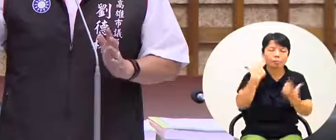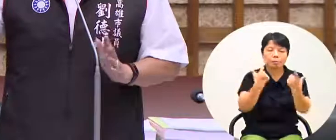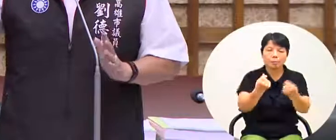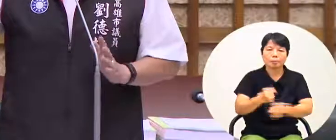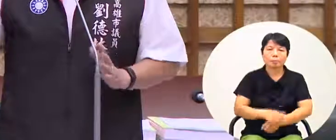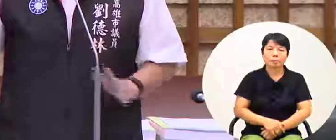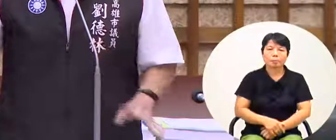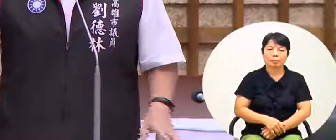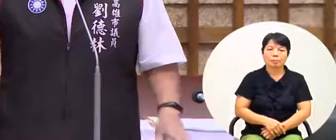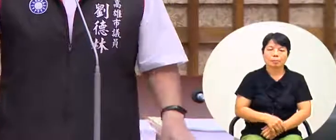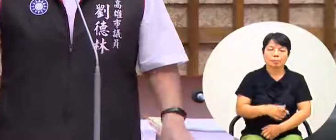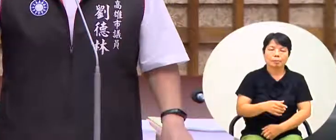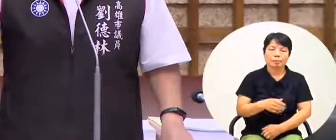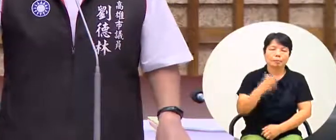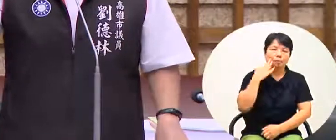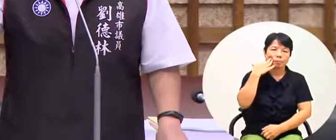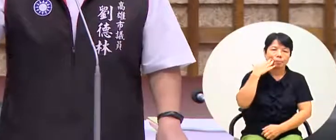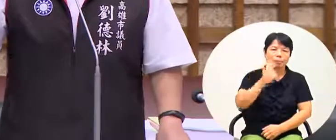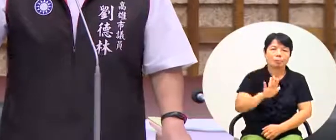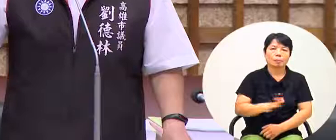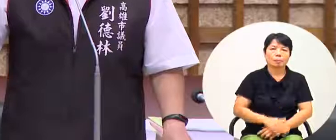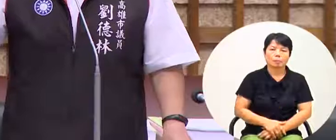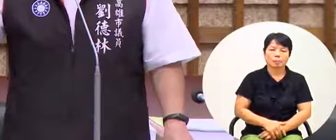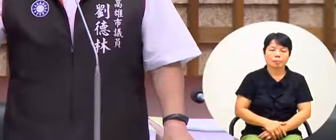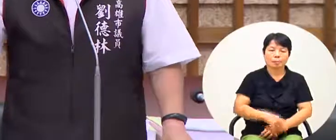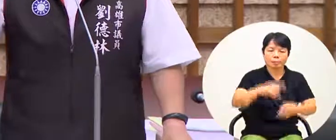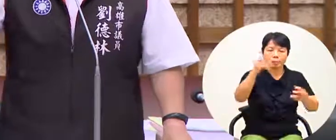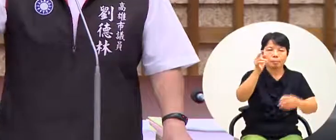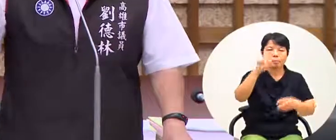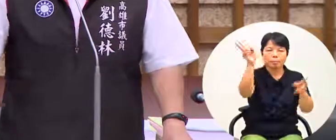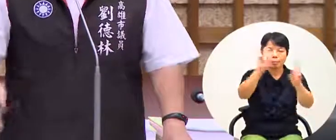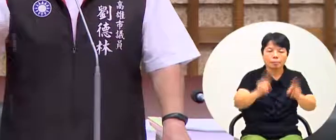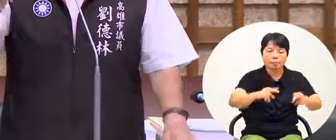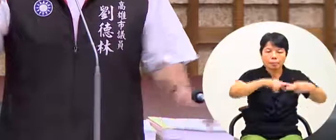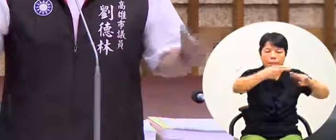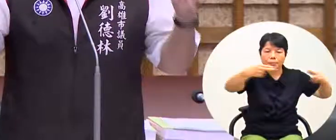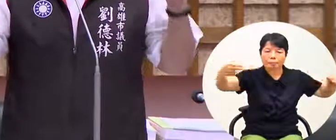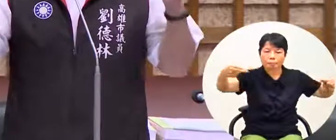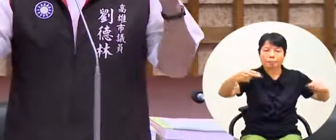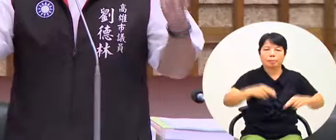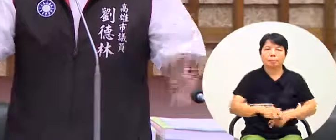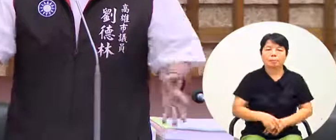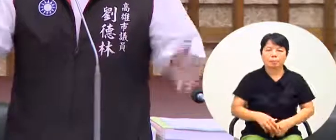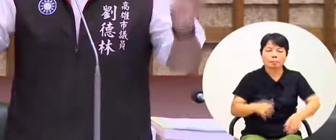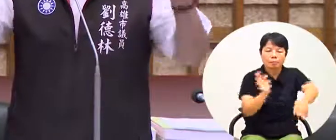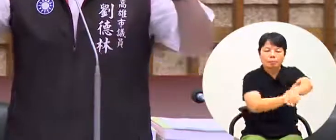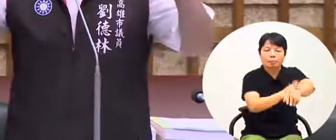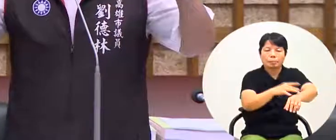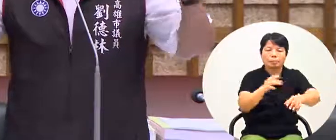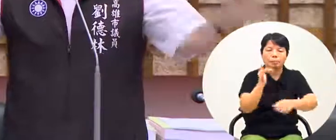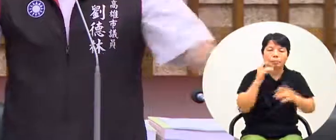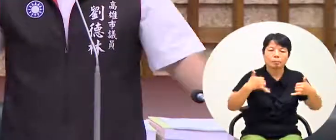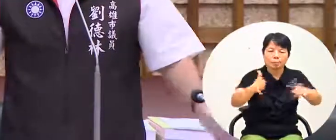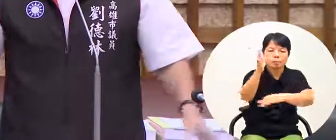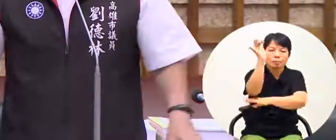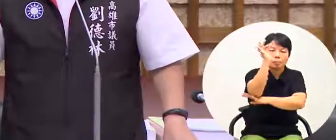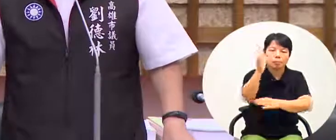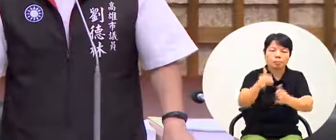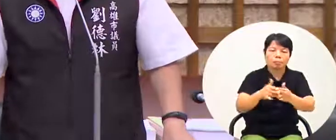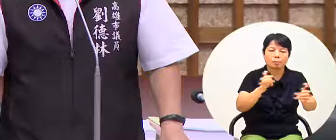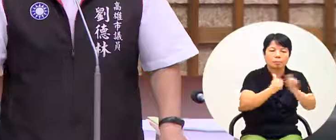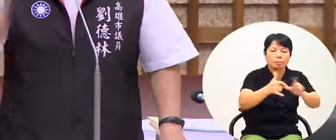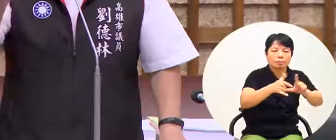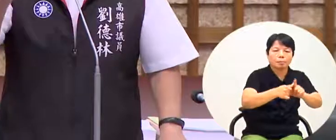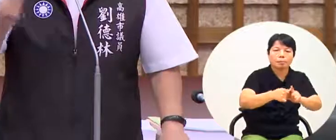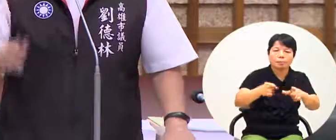个电线的一个高压电线的旁边的路树，还有社区公园，还有一些区分的地方。